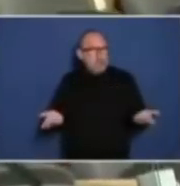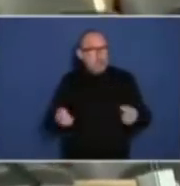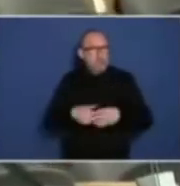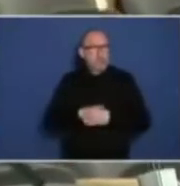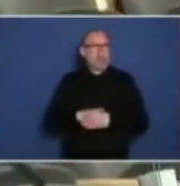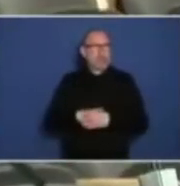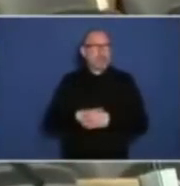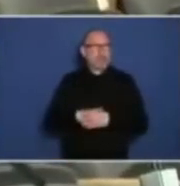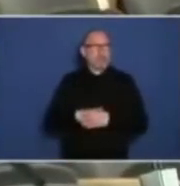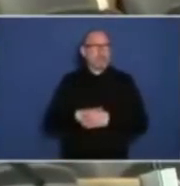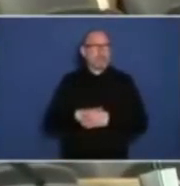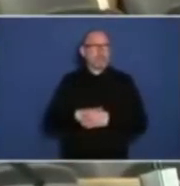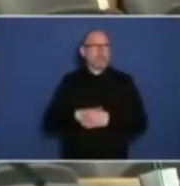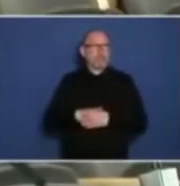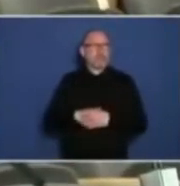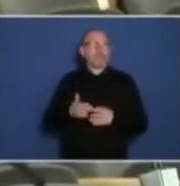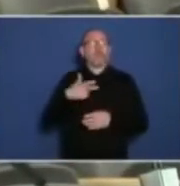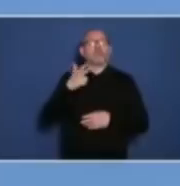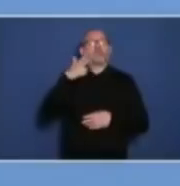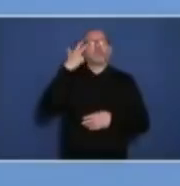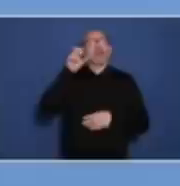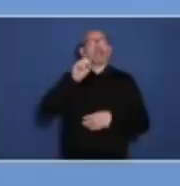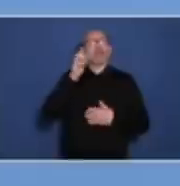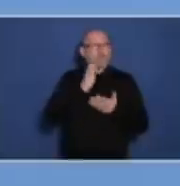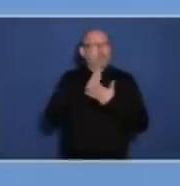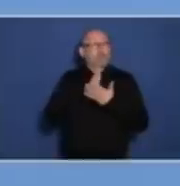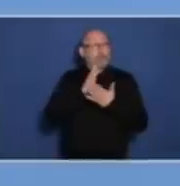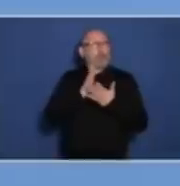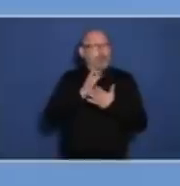Dazu ist ja schon Stellung genommen worden.